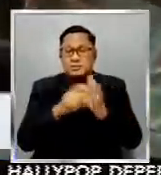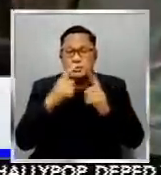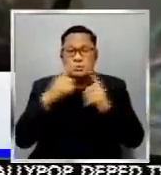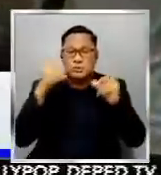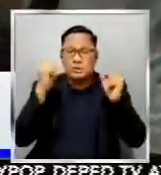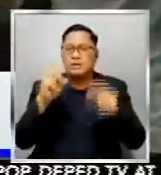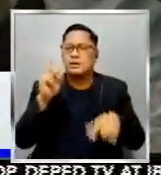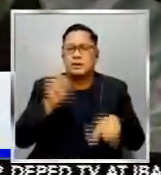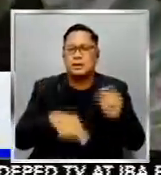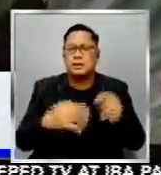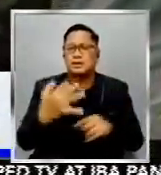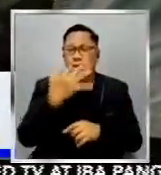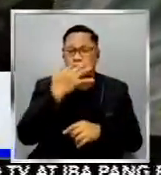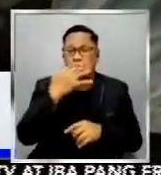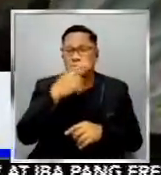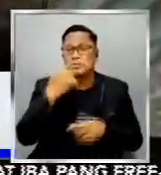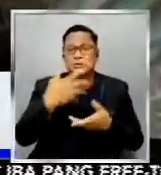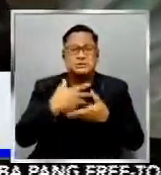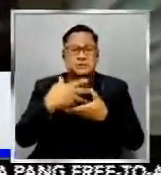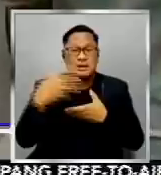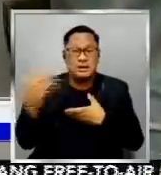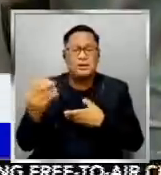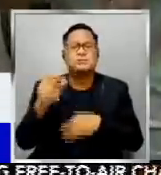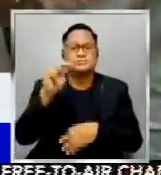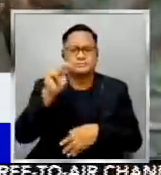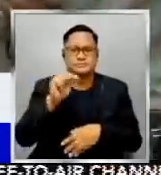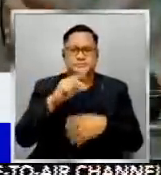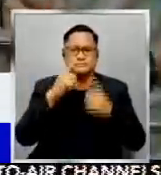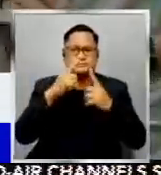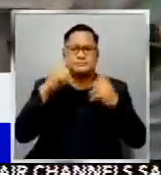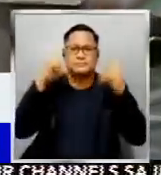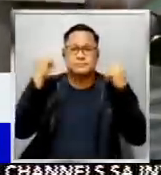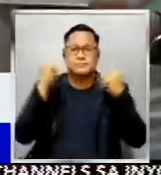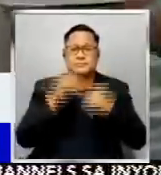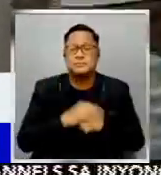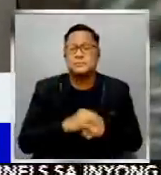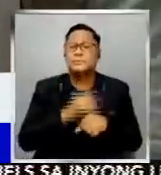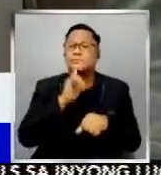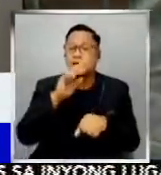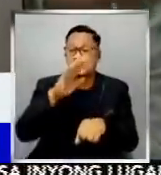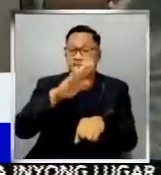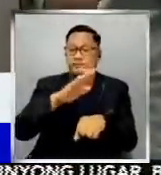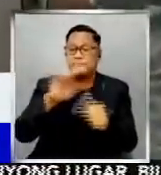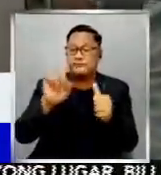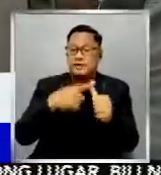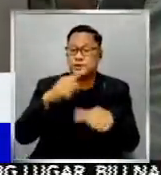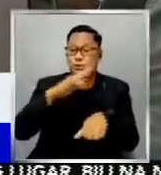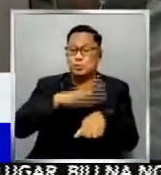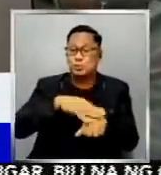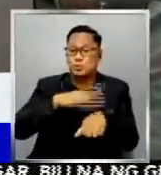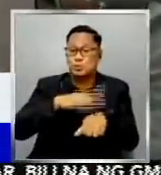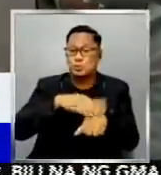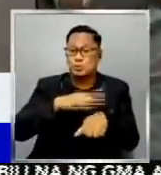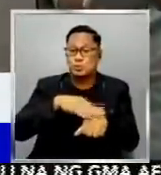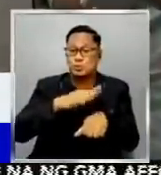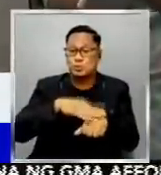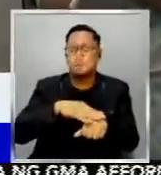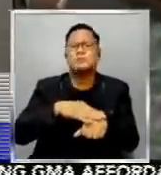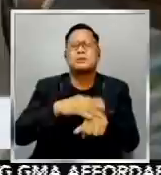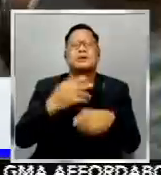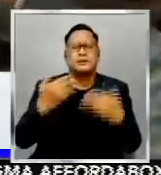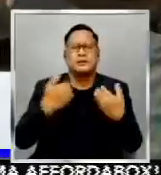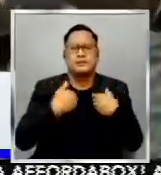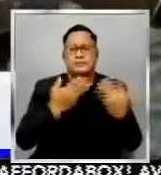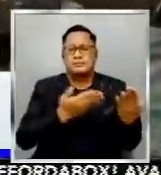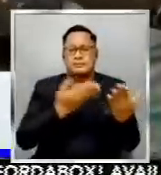tayo sa labas, kailangan po natin maglagay ng face mask. Warning na lang po muna dahil since may dala naman tayo, i-consider natin si